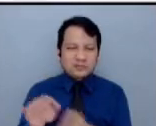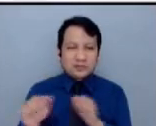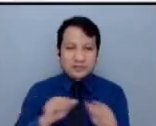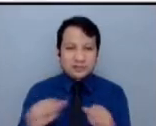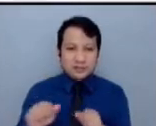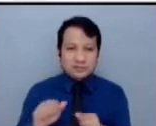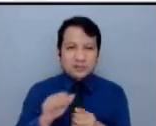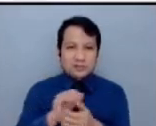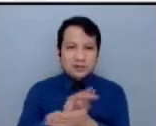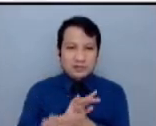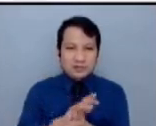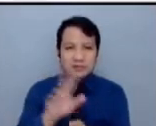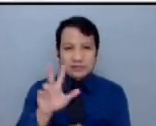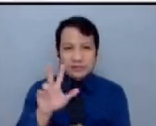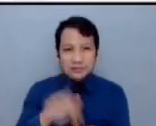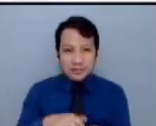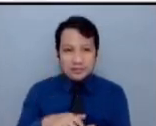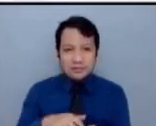kung saan